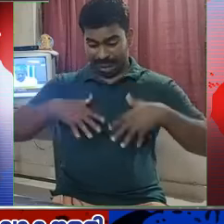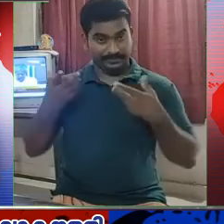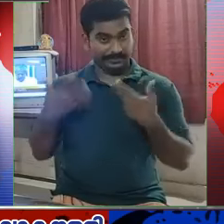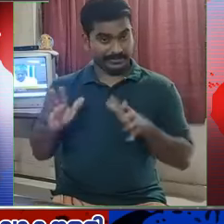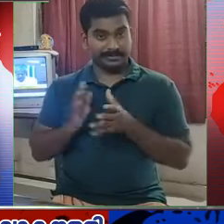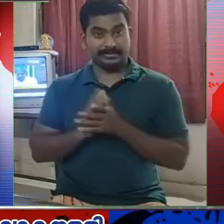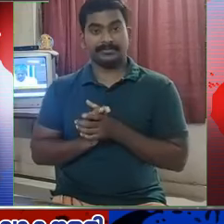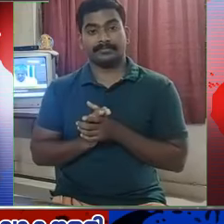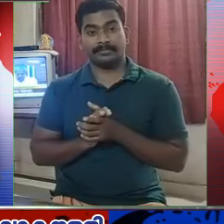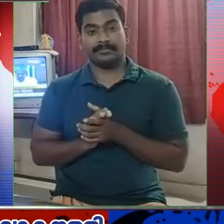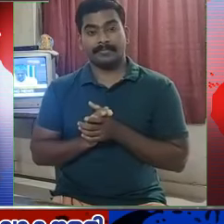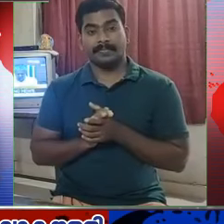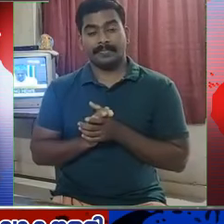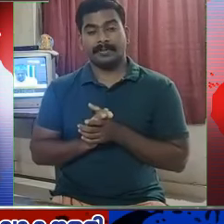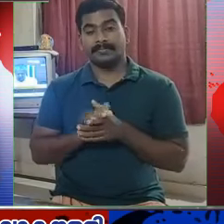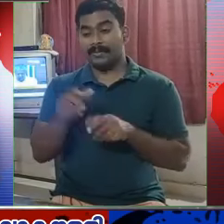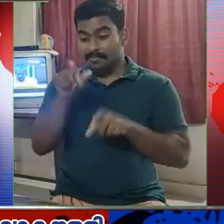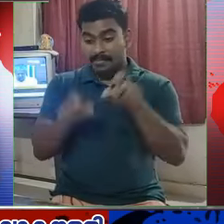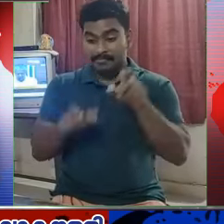ഇറ്റലിയിൽ